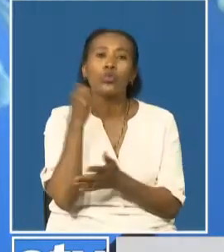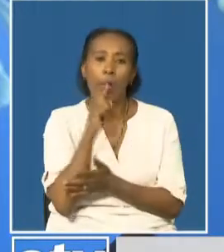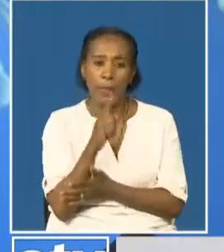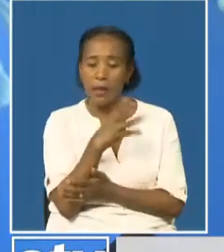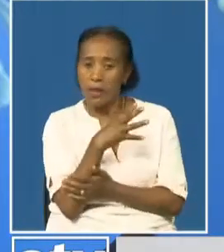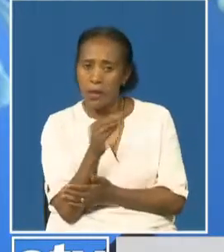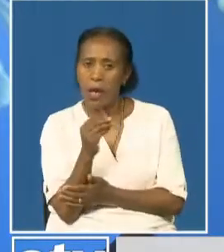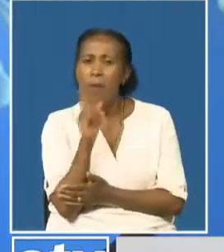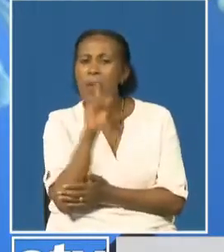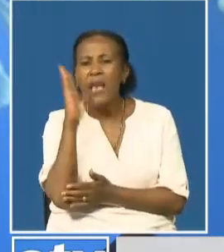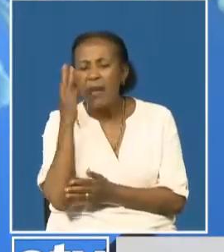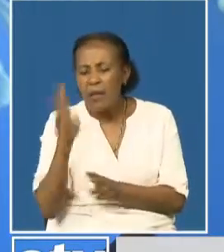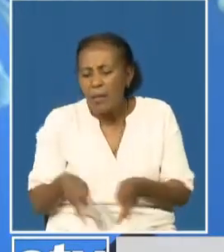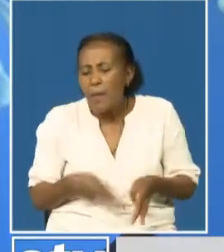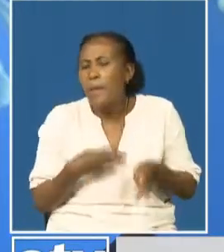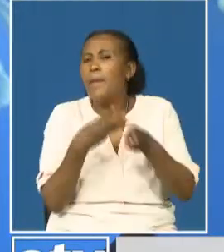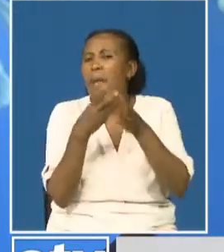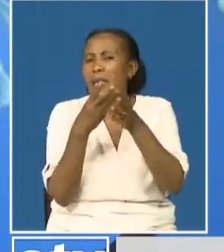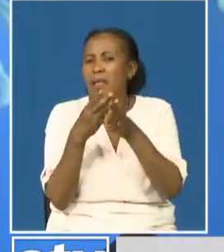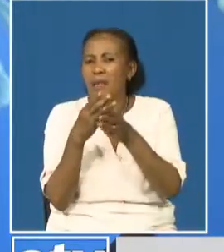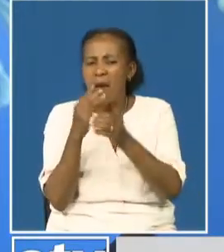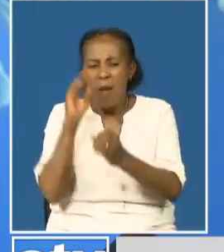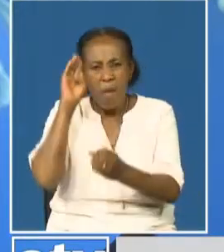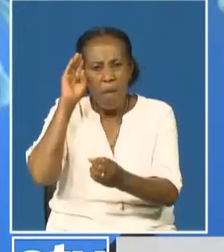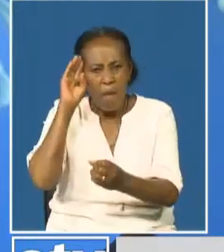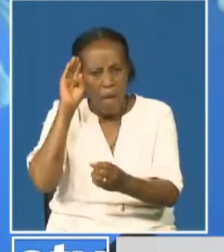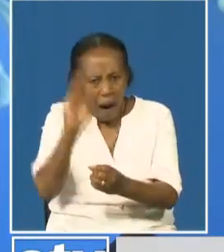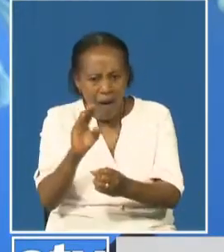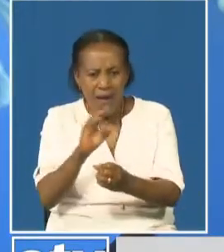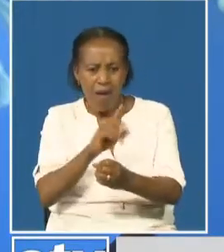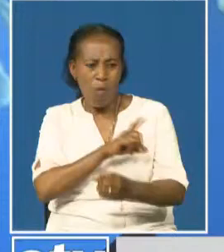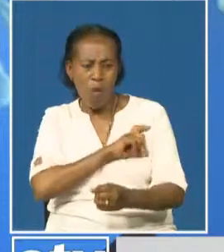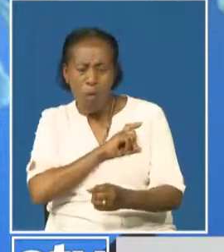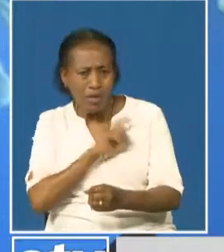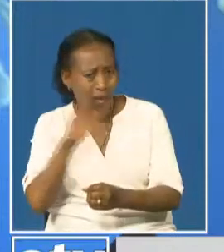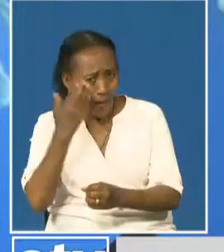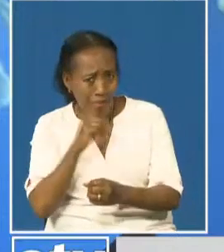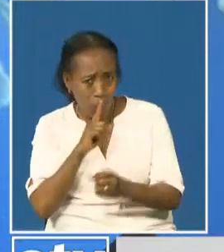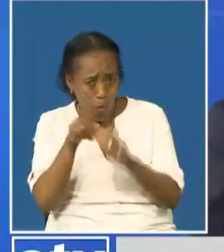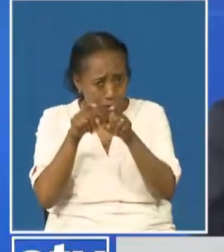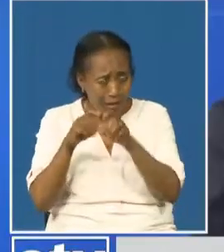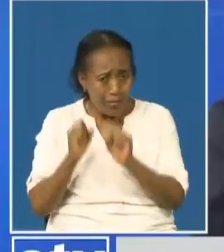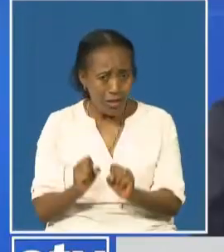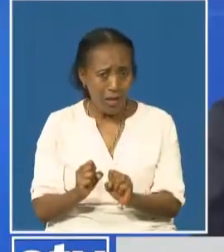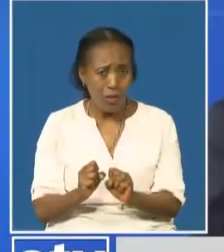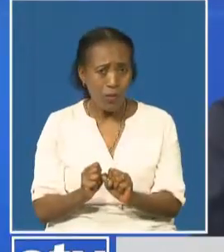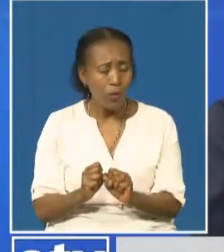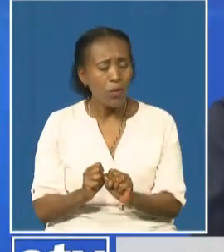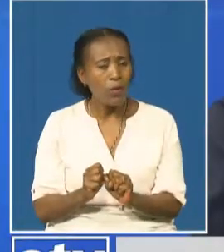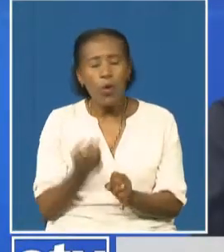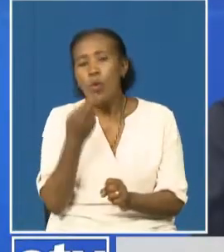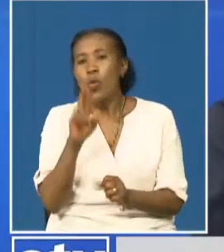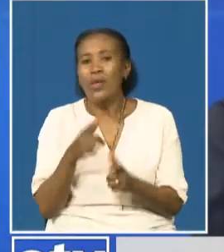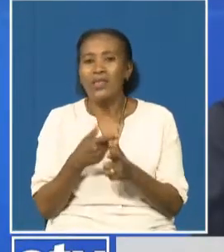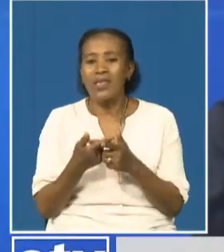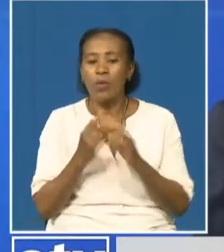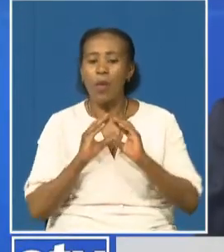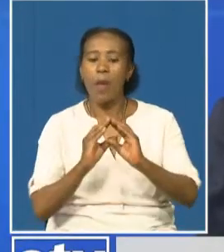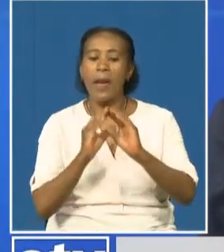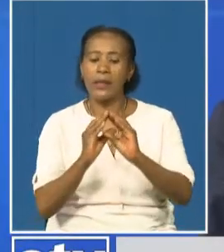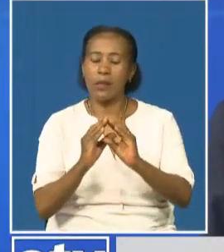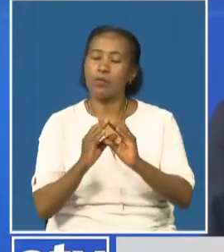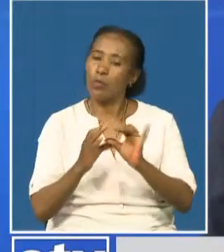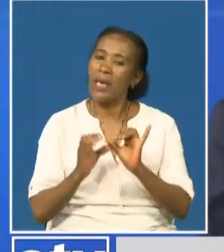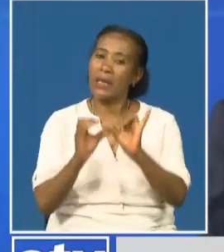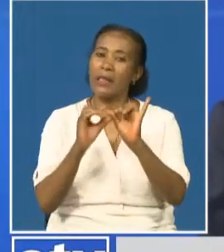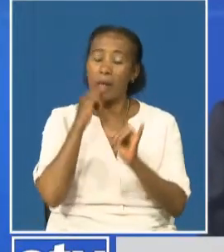ነበርና በምን አይነት መንገድ እንድ በኃይል በእርምጃ በፖሊስ አይነት አድርገን ነው መቆጣጠር የምንችለው ወይስ በማስተማሩ